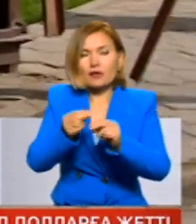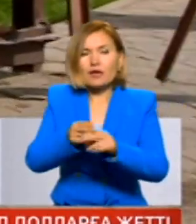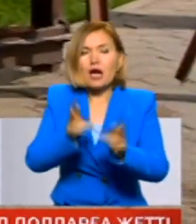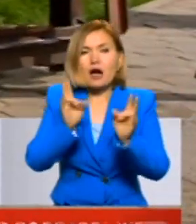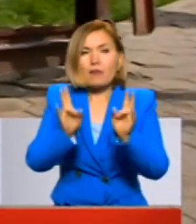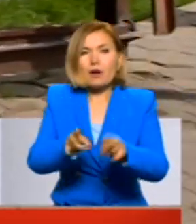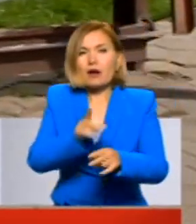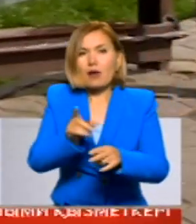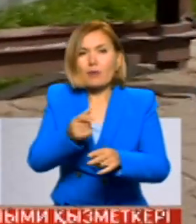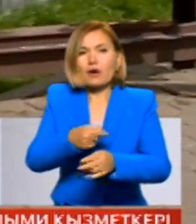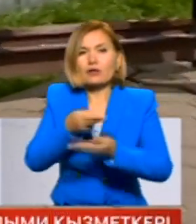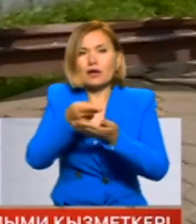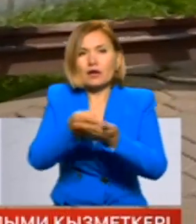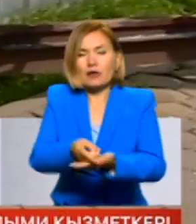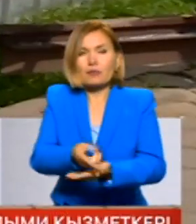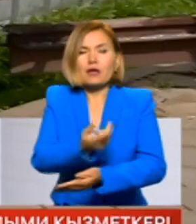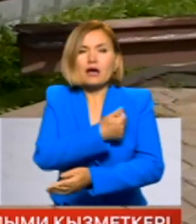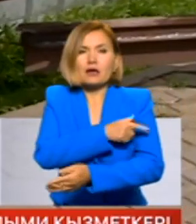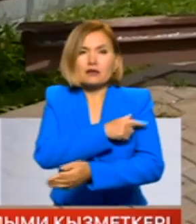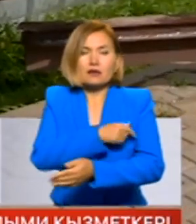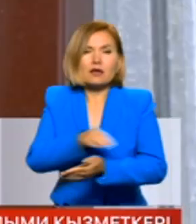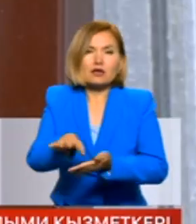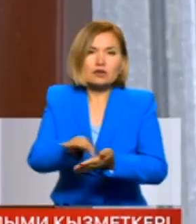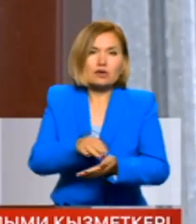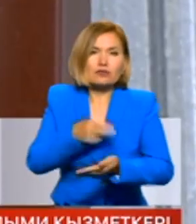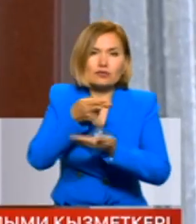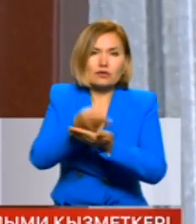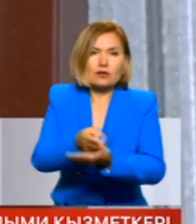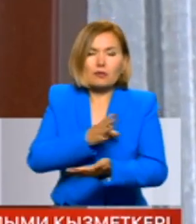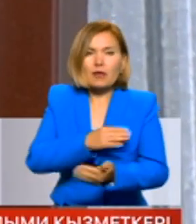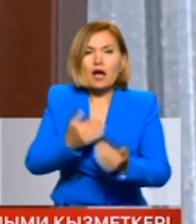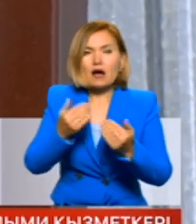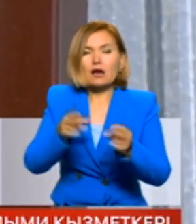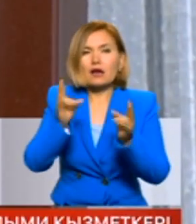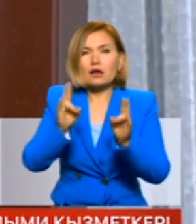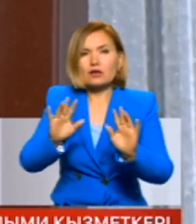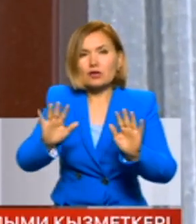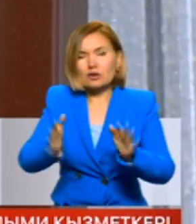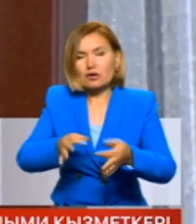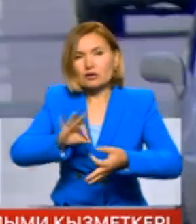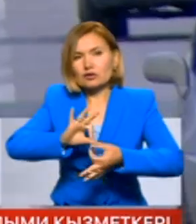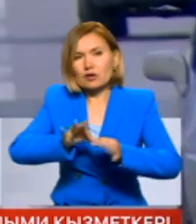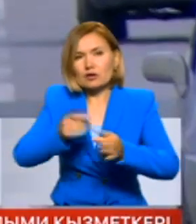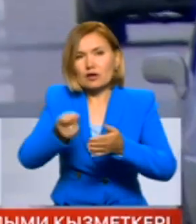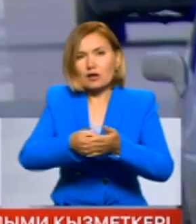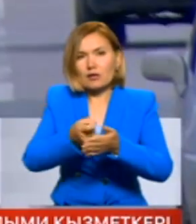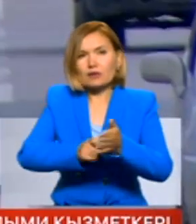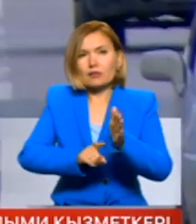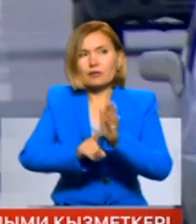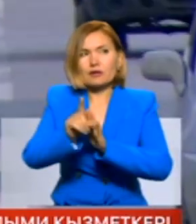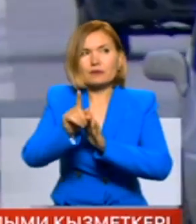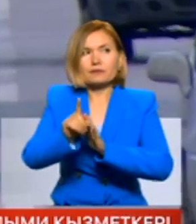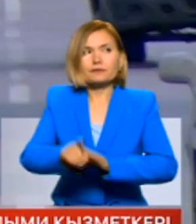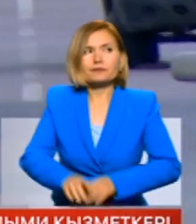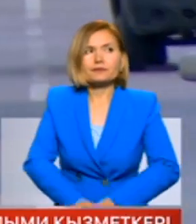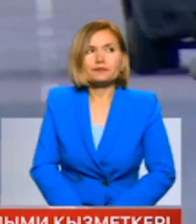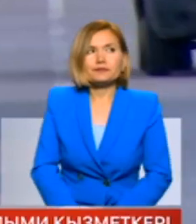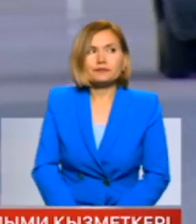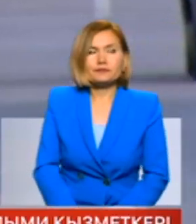зардап шеккен тұрғындар медициналық мекемеге жеткізілді. Қазір оқиғаның анық-қанығы зерделеніп жатыр.